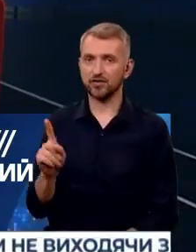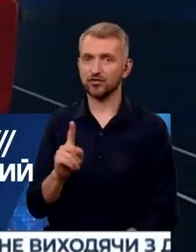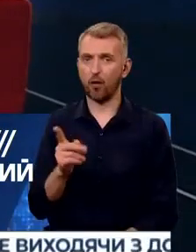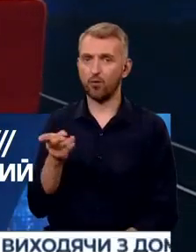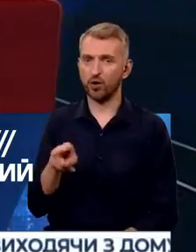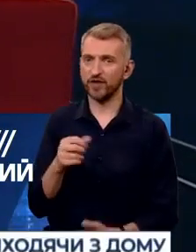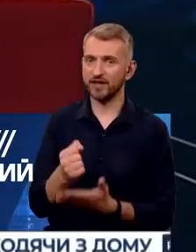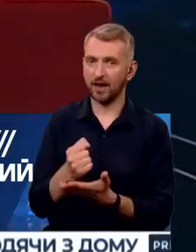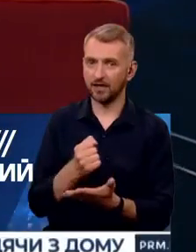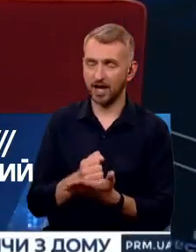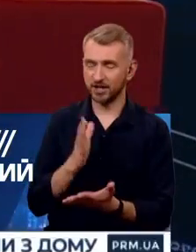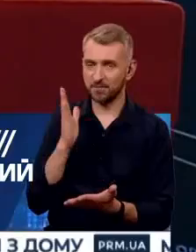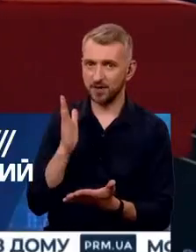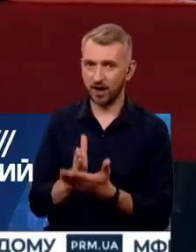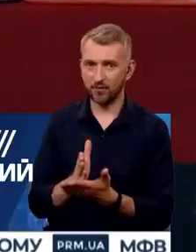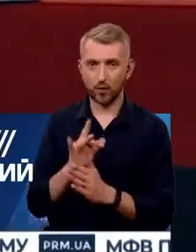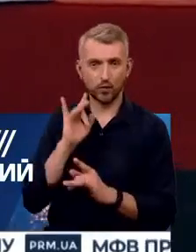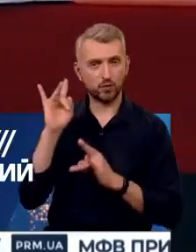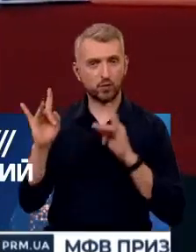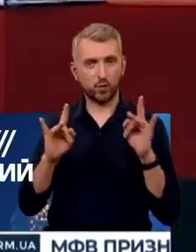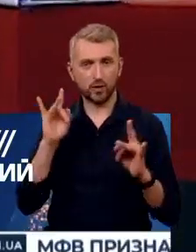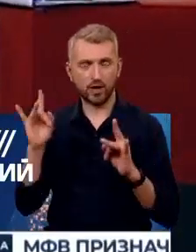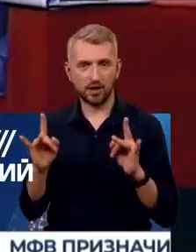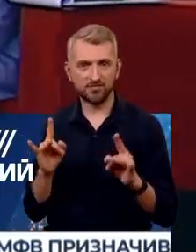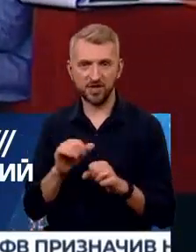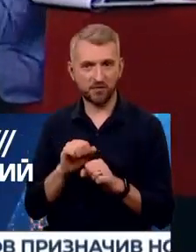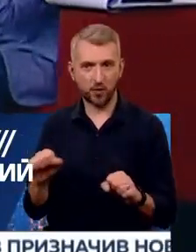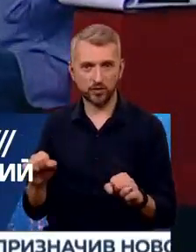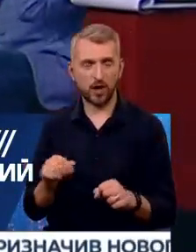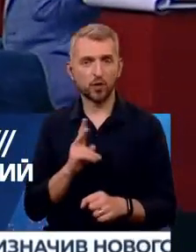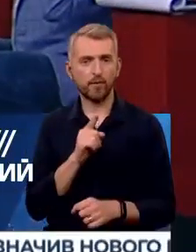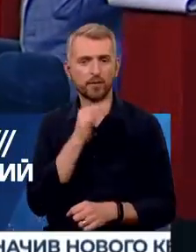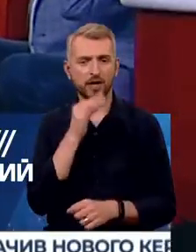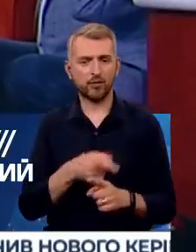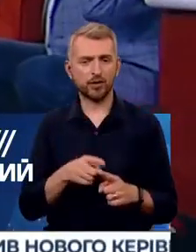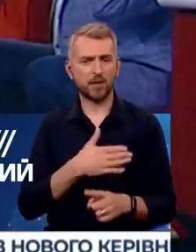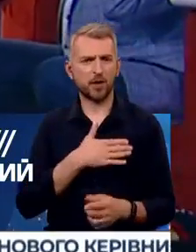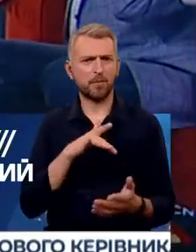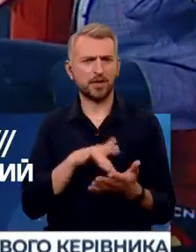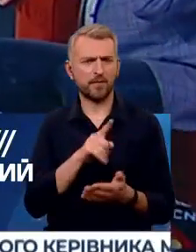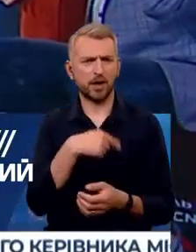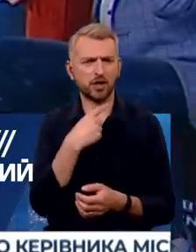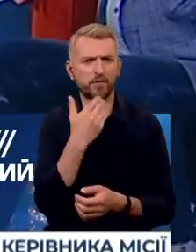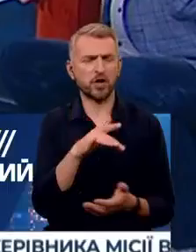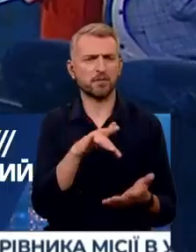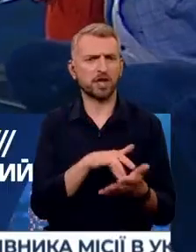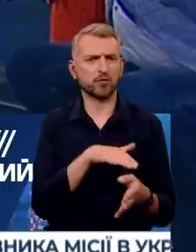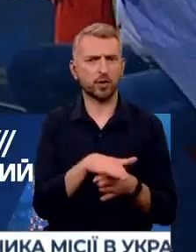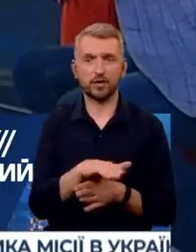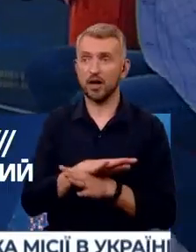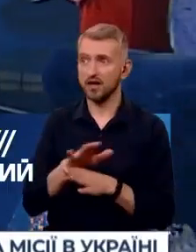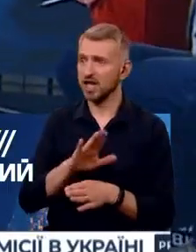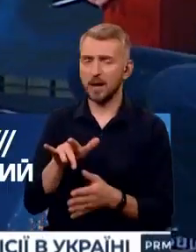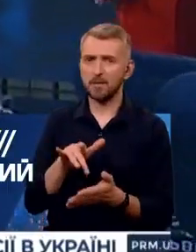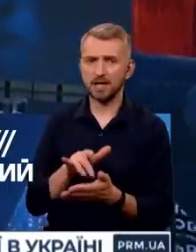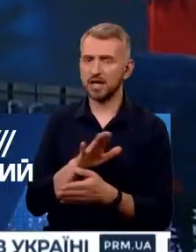подвійні стандарти прямо і шумить, і гуде – не можна. А хто вам сказав, що це моя мета? Ви кажете, ваша мета збулася? Ні, не мета,